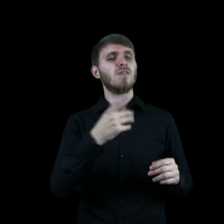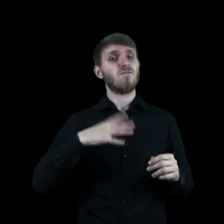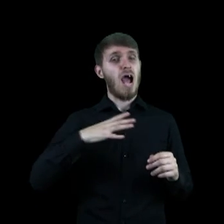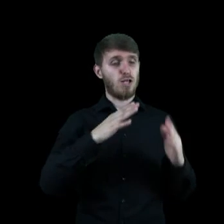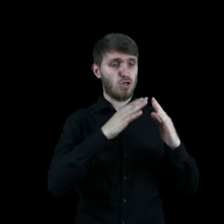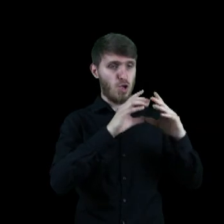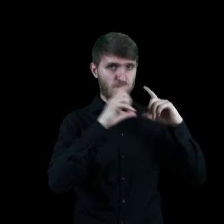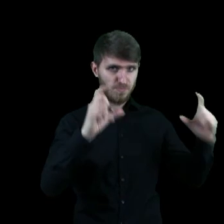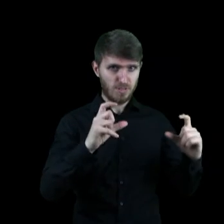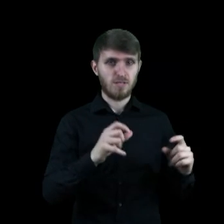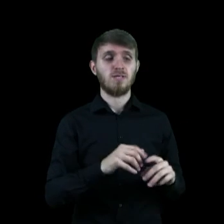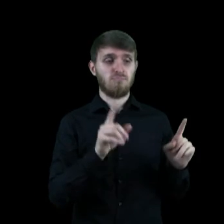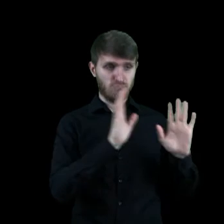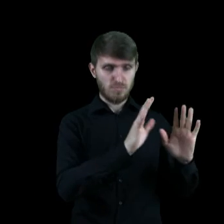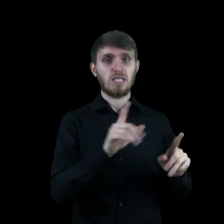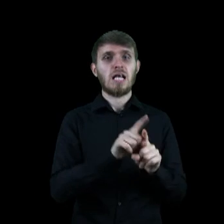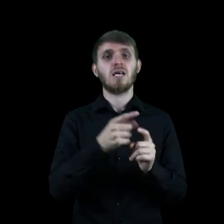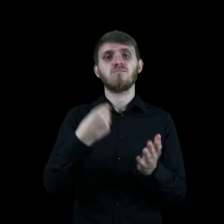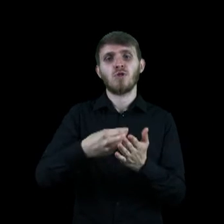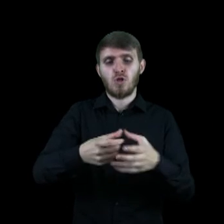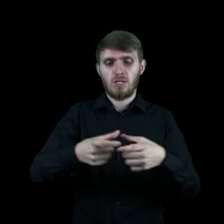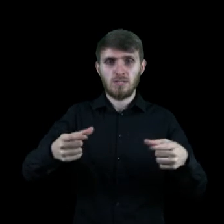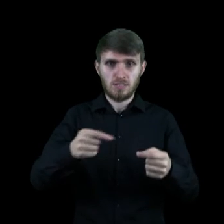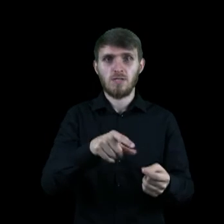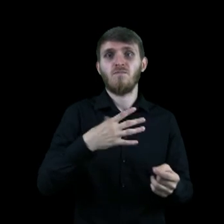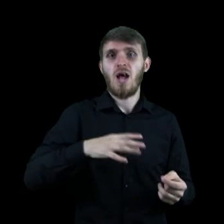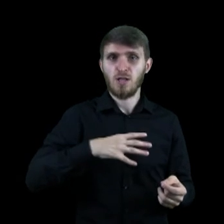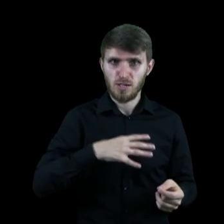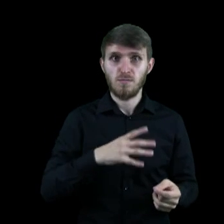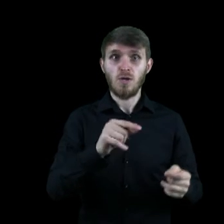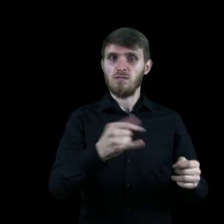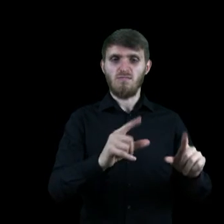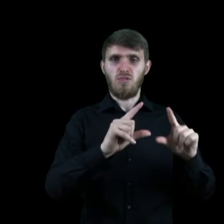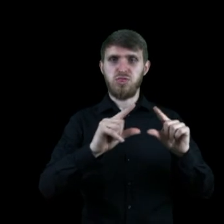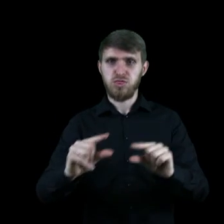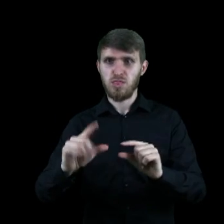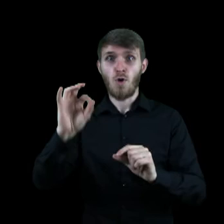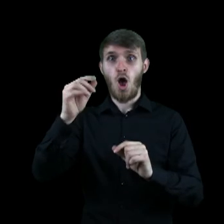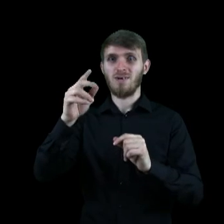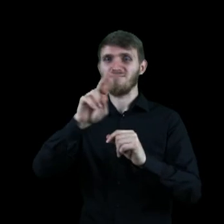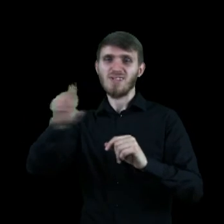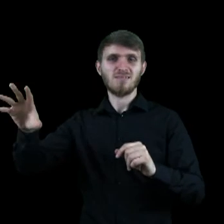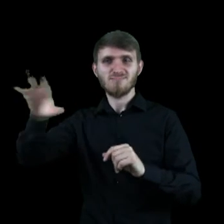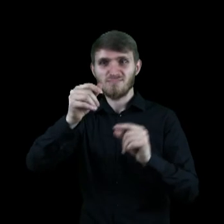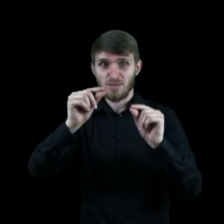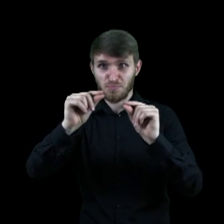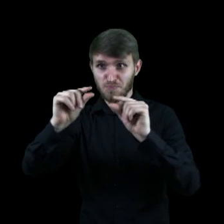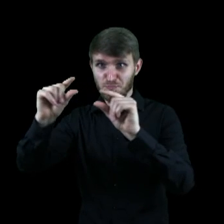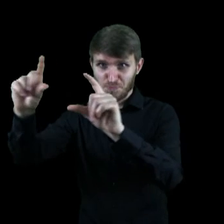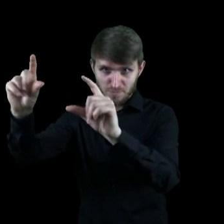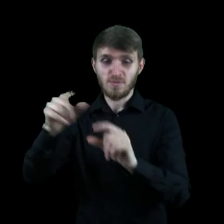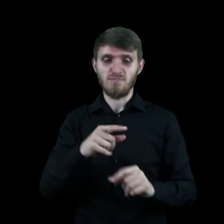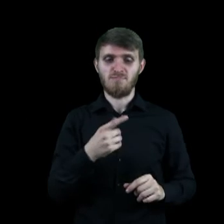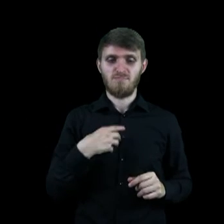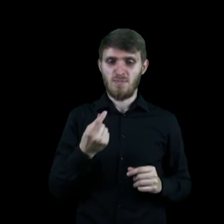To znaczy, jeśli zrobię korektę z tytułu spadku wartości pieniędzy, bo gdy rzeczy drożeją, to każda złotówka jest warta mniej,